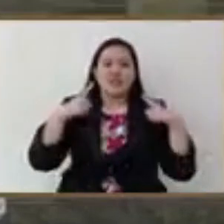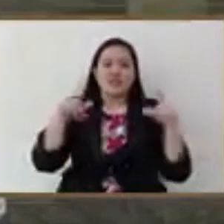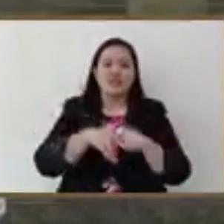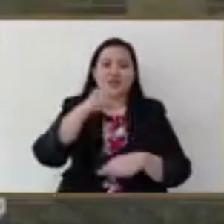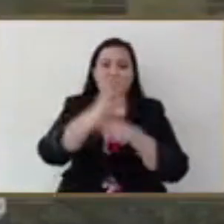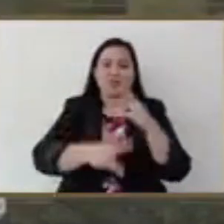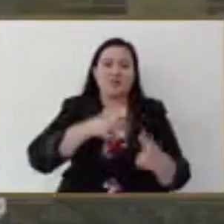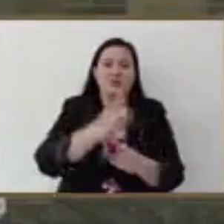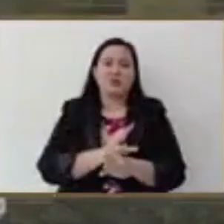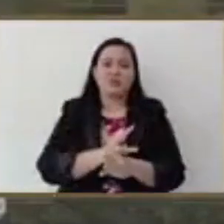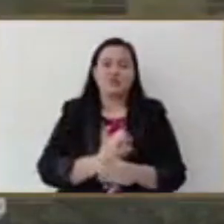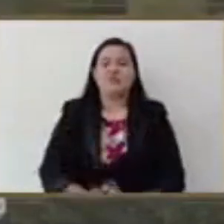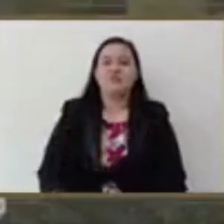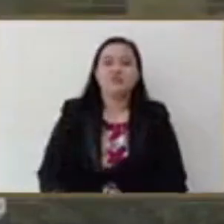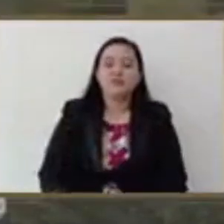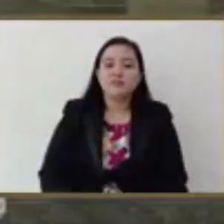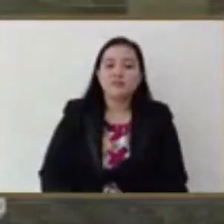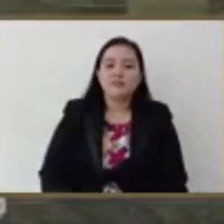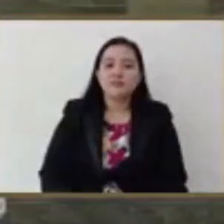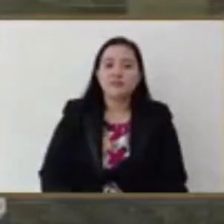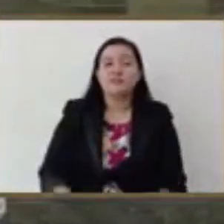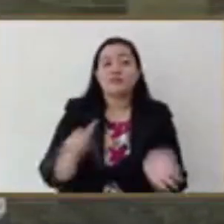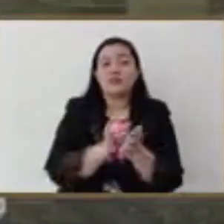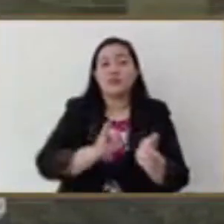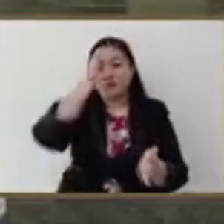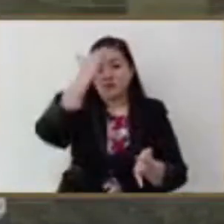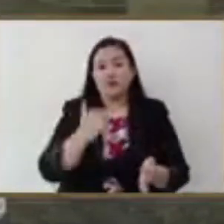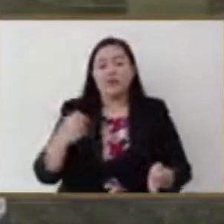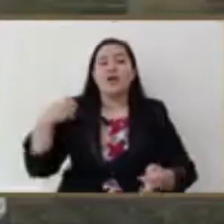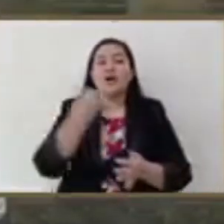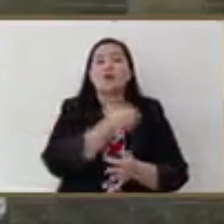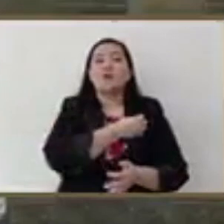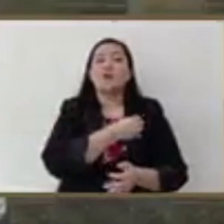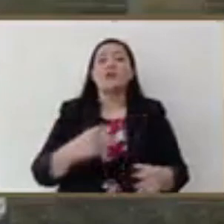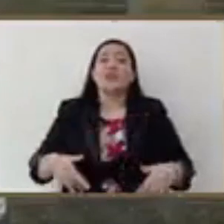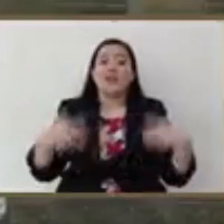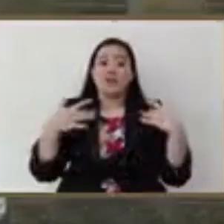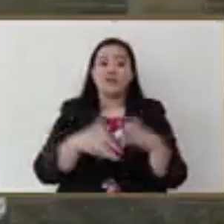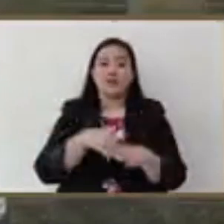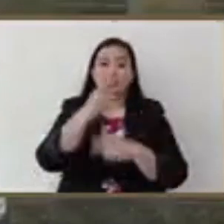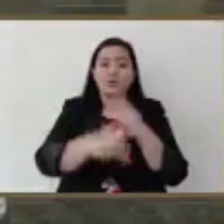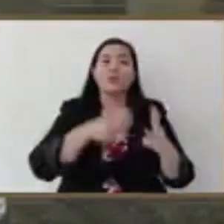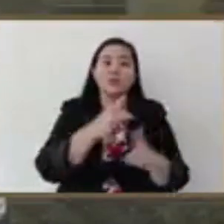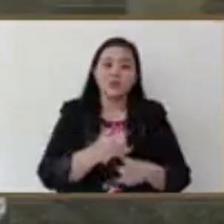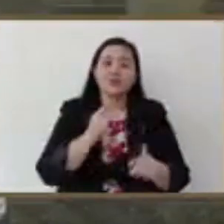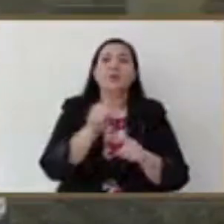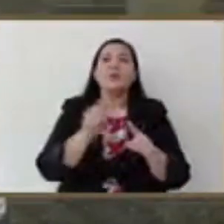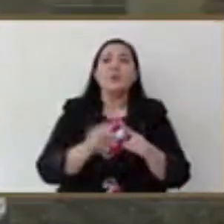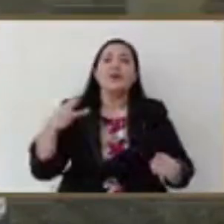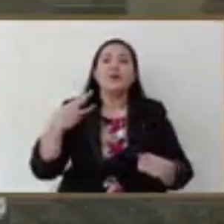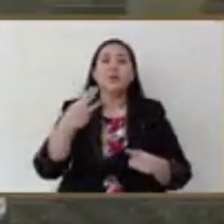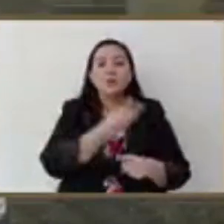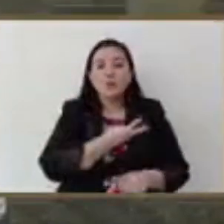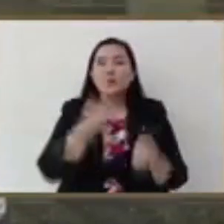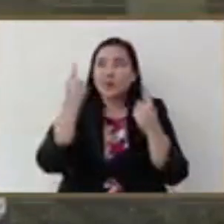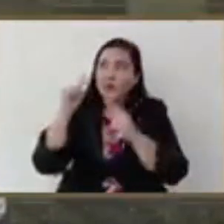That's why, yung buhay natin sa labas, pag dinala po natin dito, mawawala po yan dito. Mawawala po yan dito at papaltan